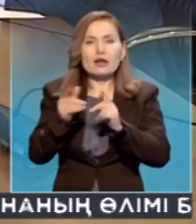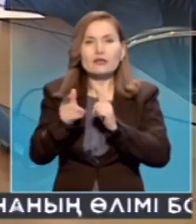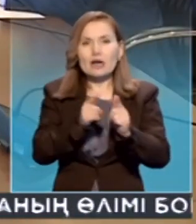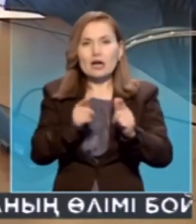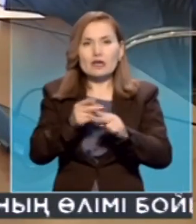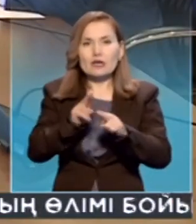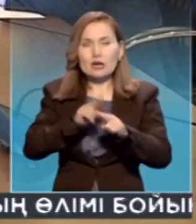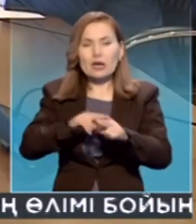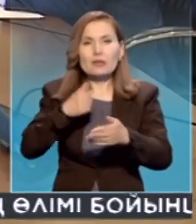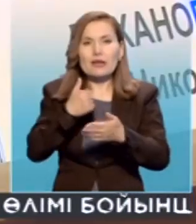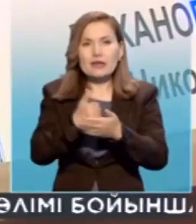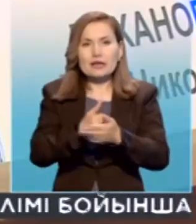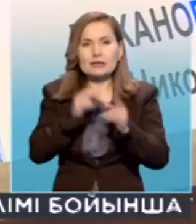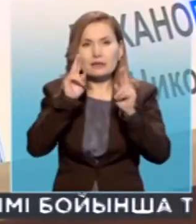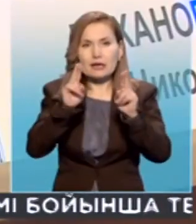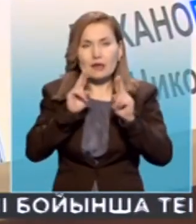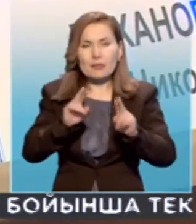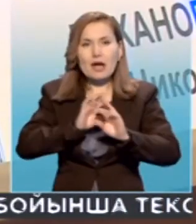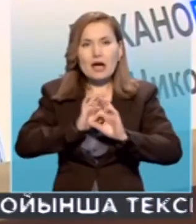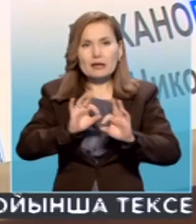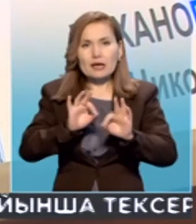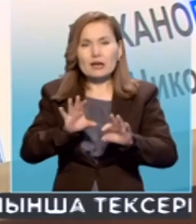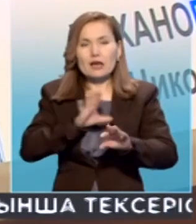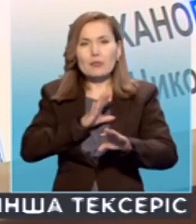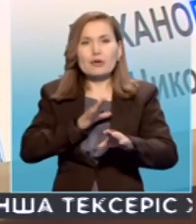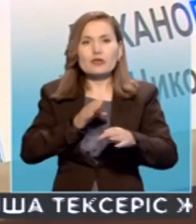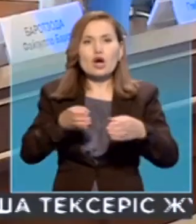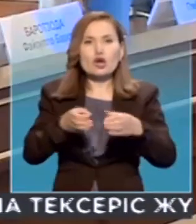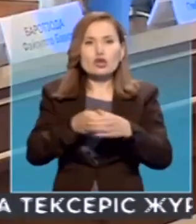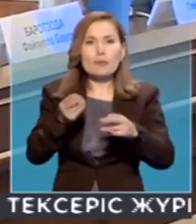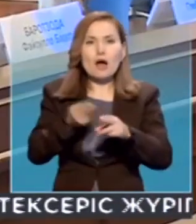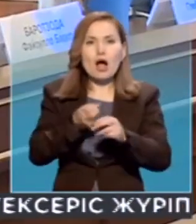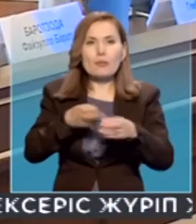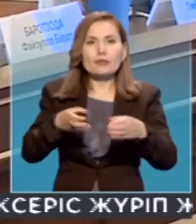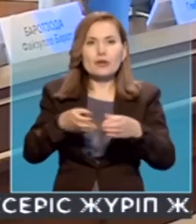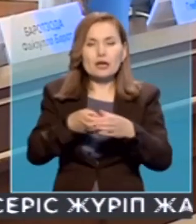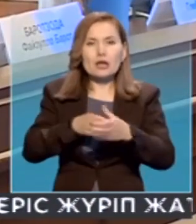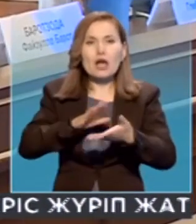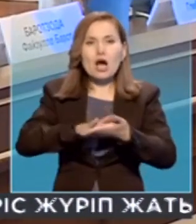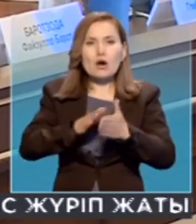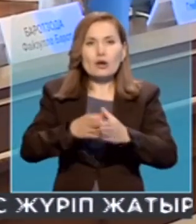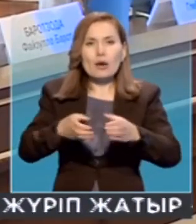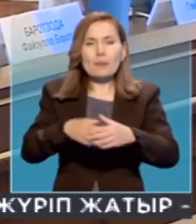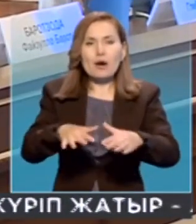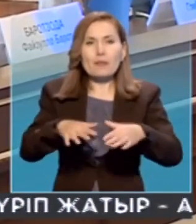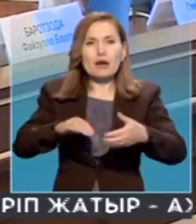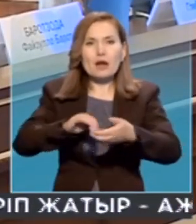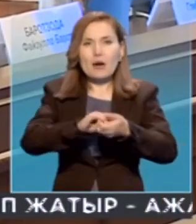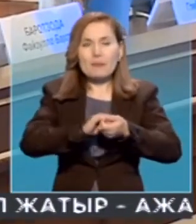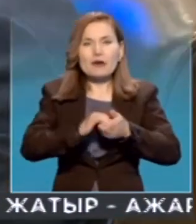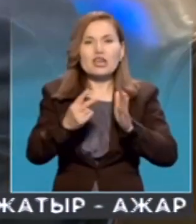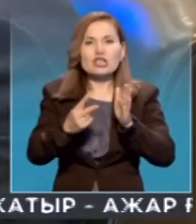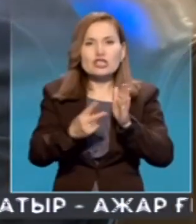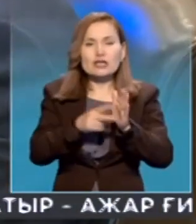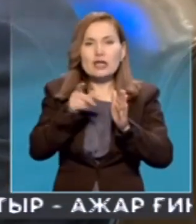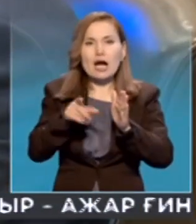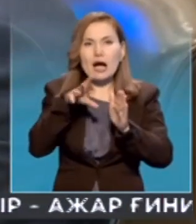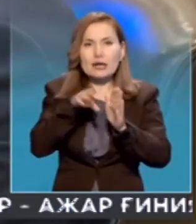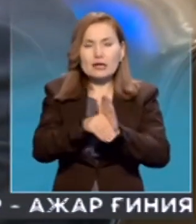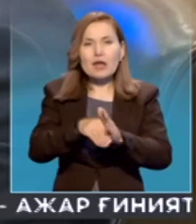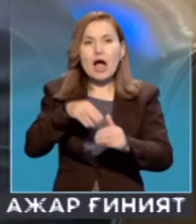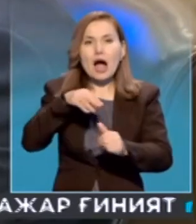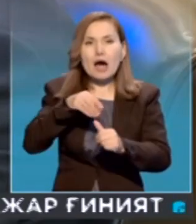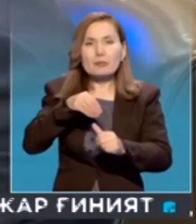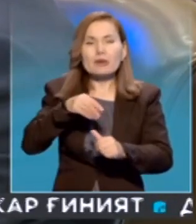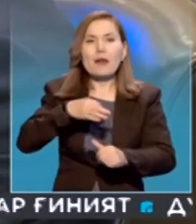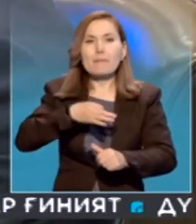оны өткізудің негізгі кезеңдерімен танысты. Ұжымдық қауіпсіздік туралы шарт ұйымы парламенттік ассамблеясының жұмыс тобында 7 адам бар. Олар Армения,